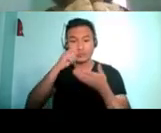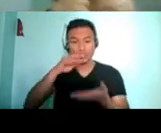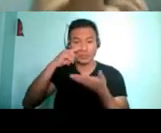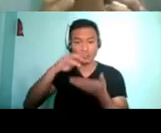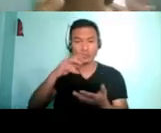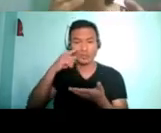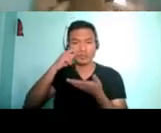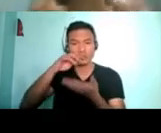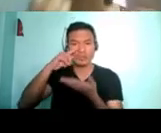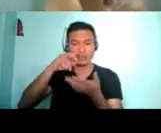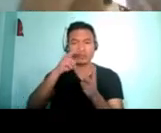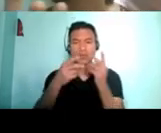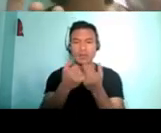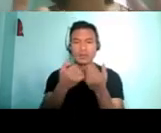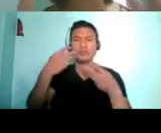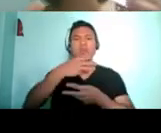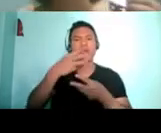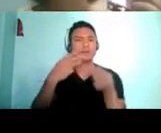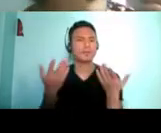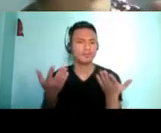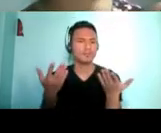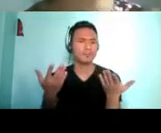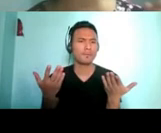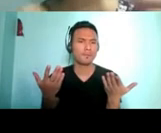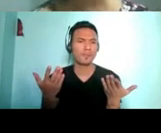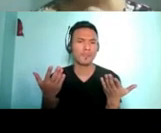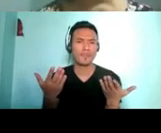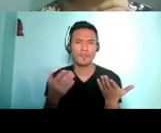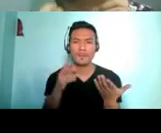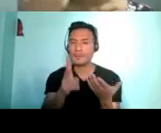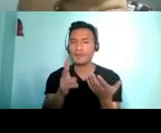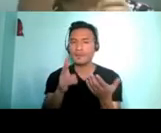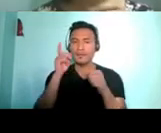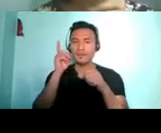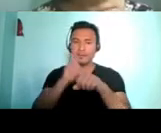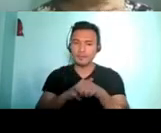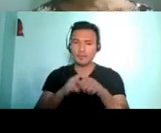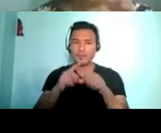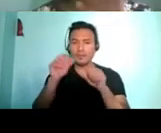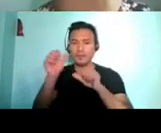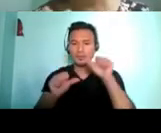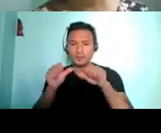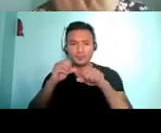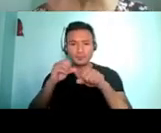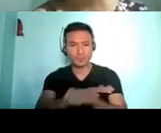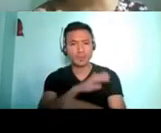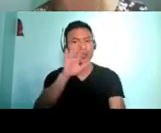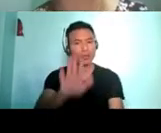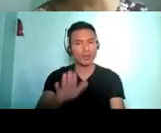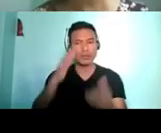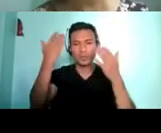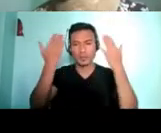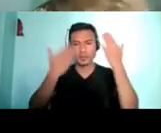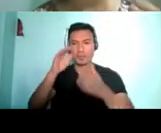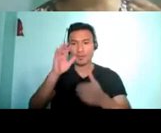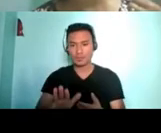गरिदिउँ भनेर उदाहरणको लागि मैले दिन खोजेको। दिँदा दिँदै ठ्याक्कै त्यति बेला जो प्रभावित छ, जसलाई हिंसामा परिरहेको छ, उसले